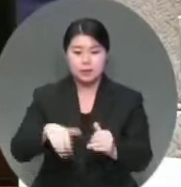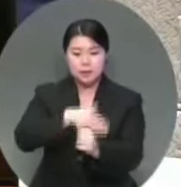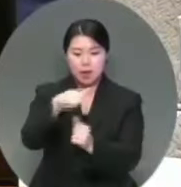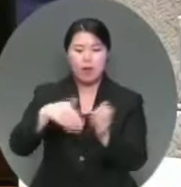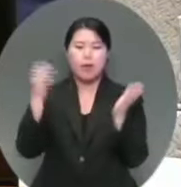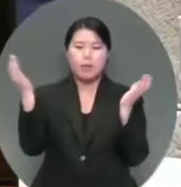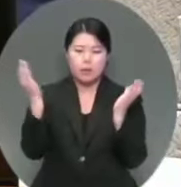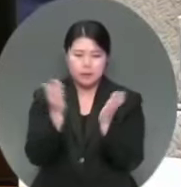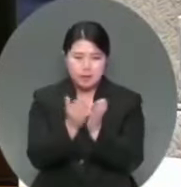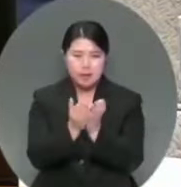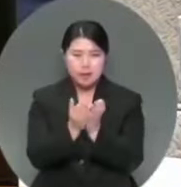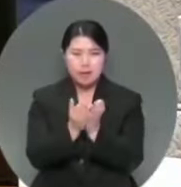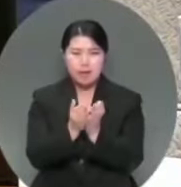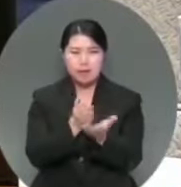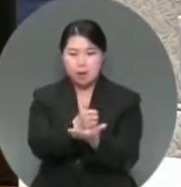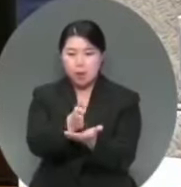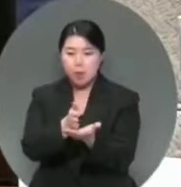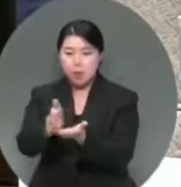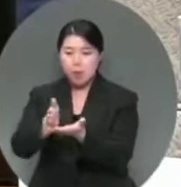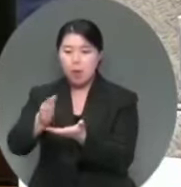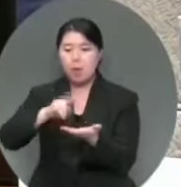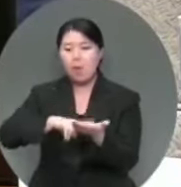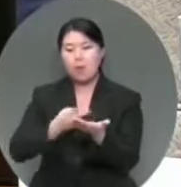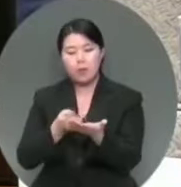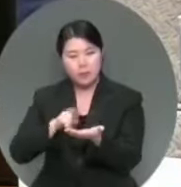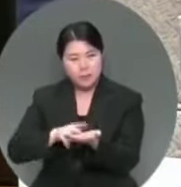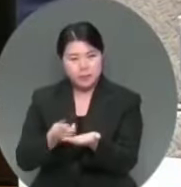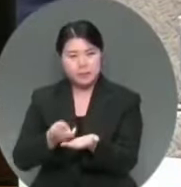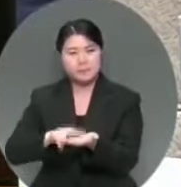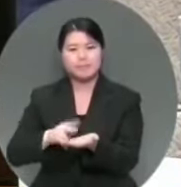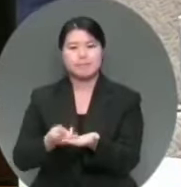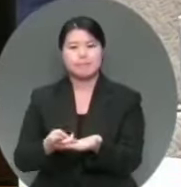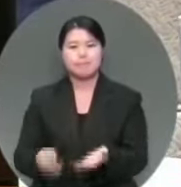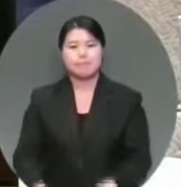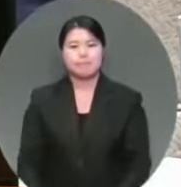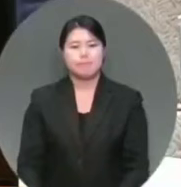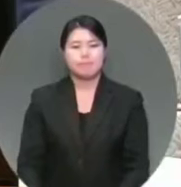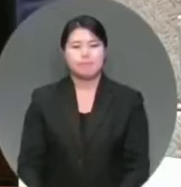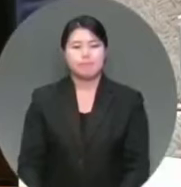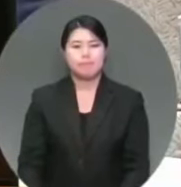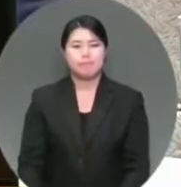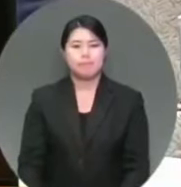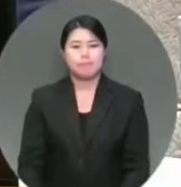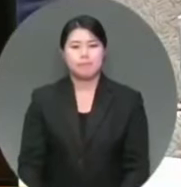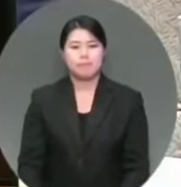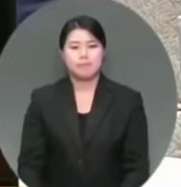하면서 분별로 재조정을 했다. 이렇게 말씀을 드립니다.